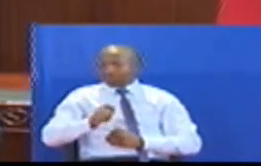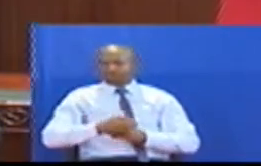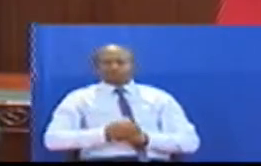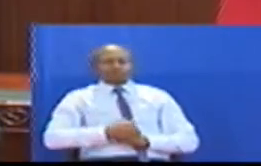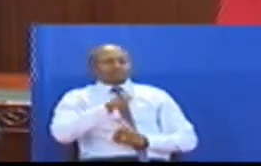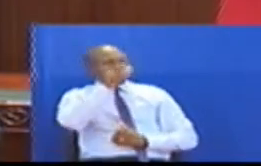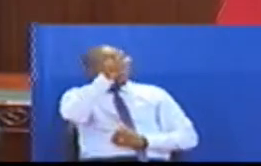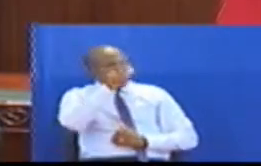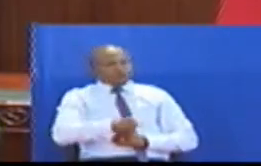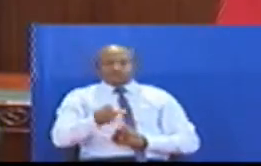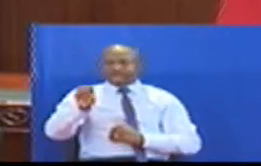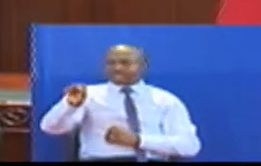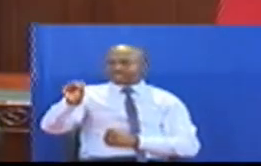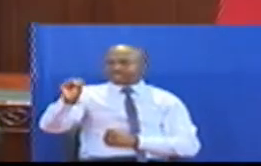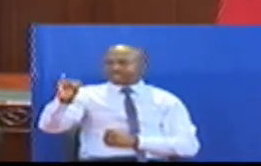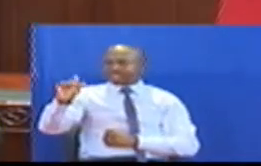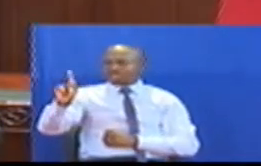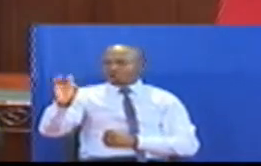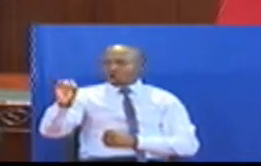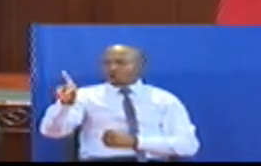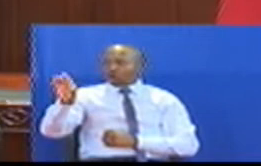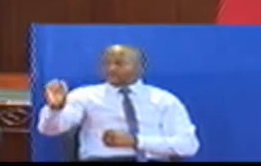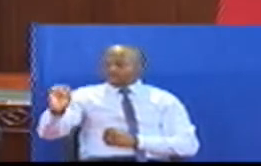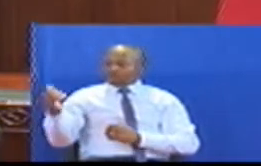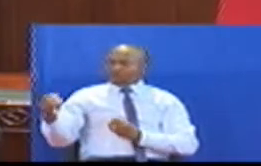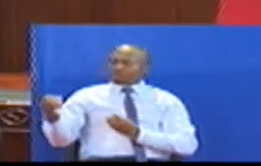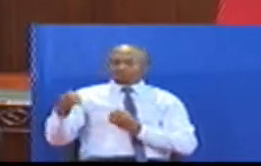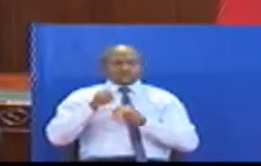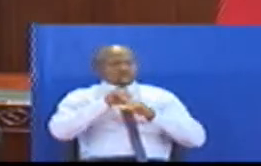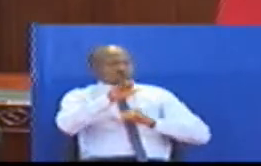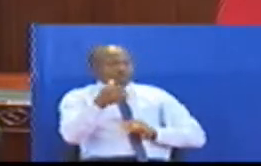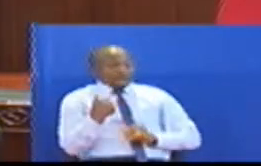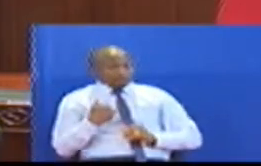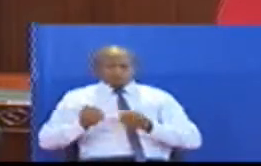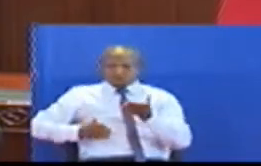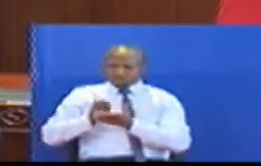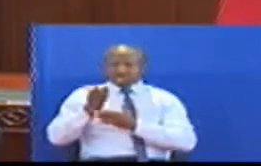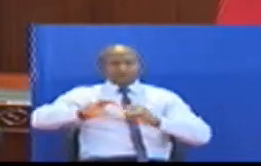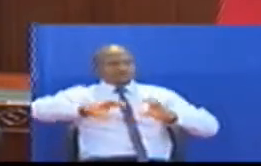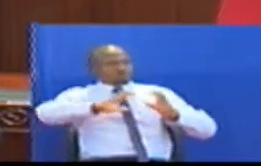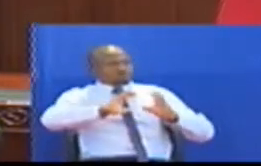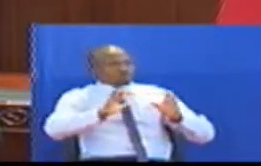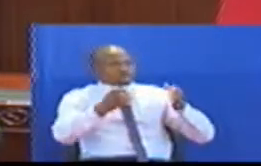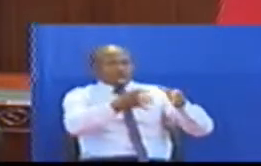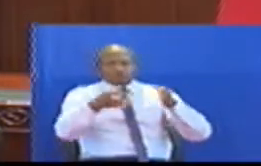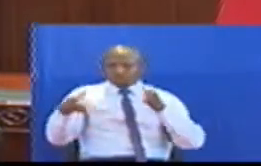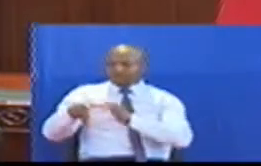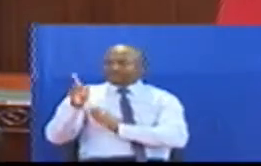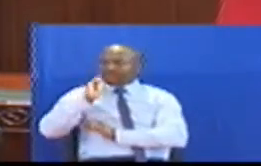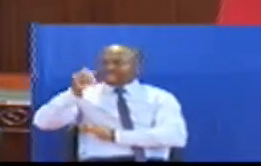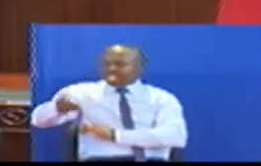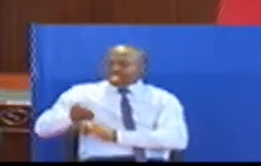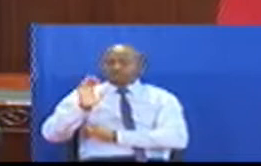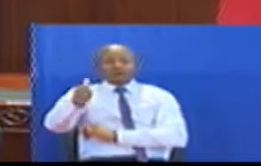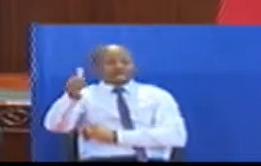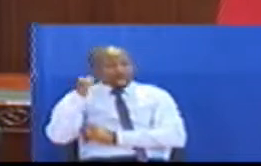watu wa Sikonge wamenituma kupitia mikutano ambayo niliifanya kwa kila kijiji mwaka jana. Wamenituma